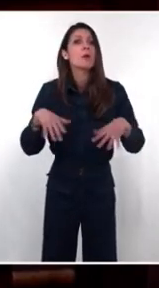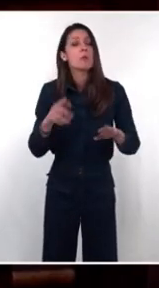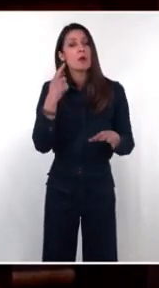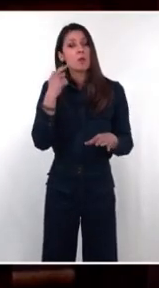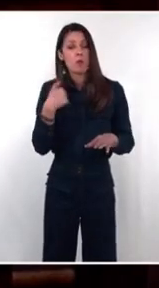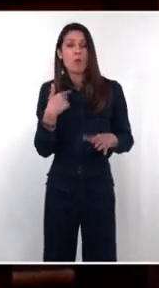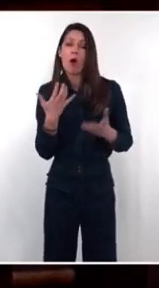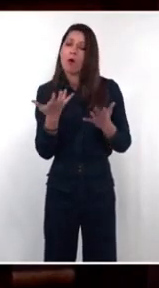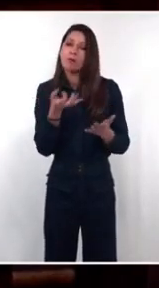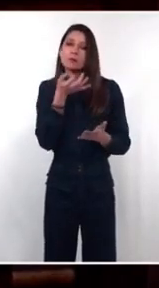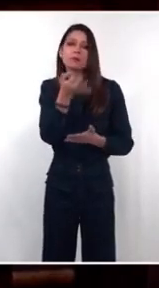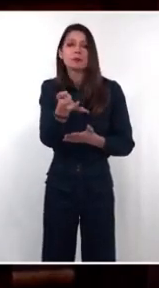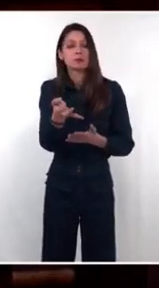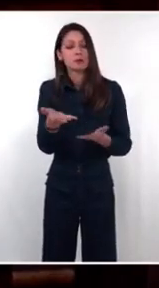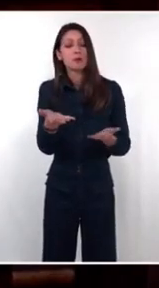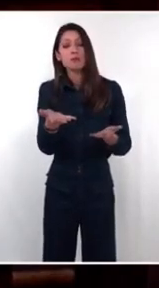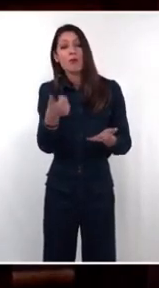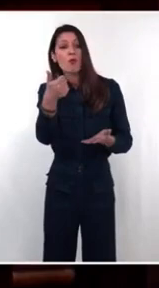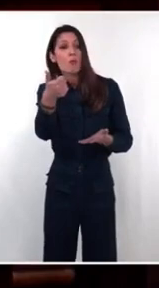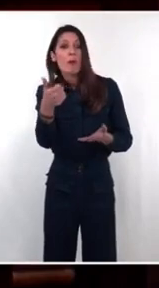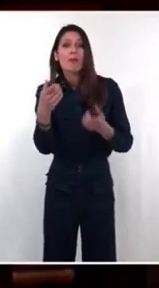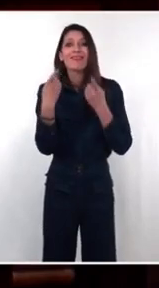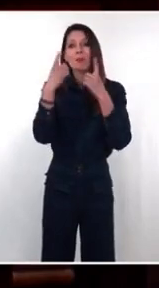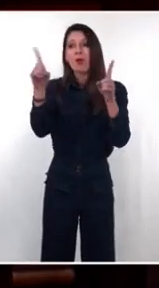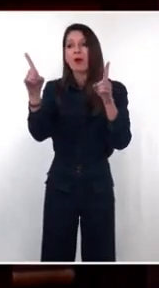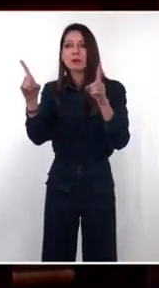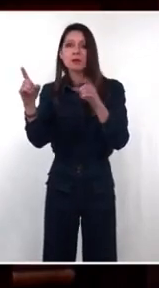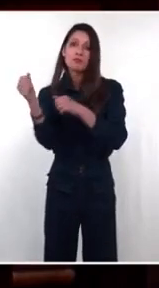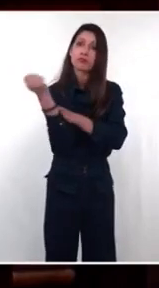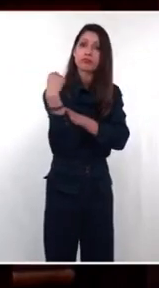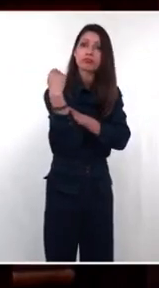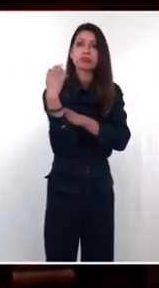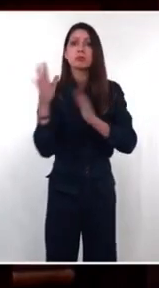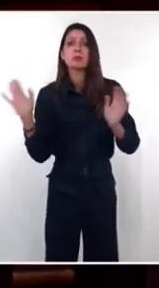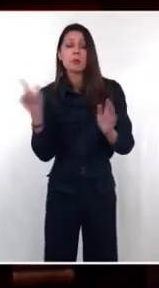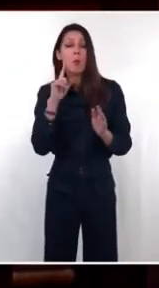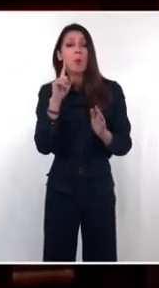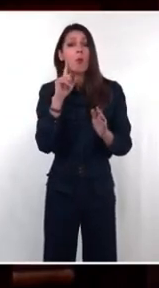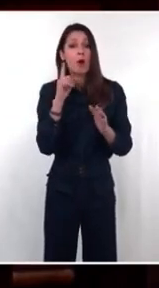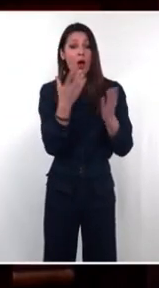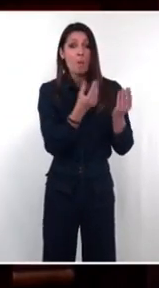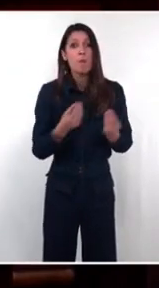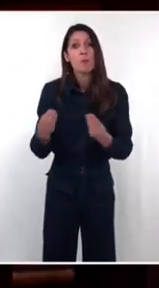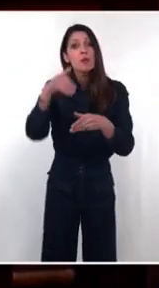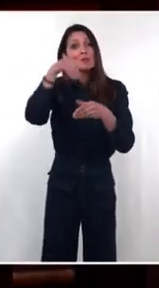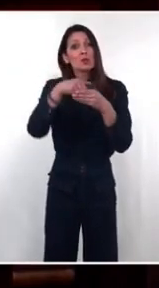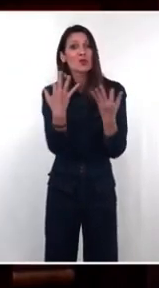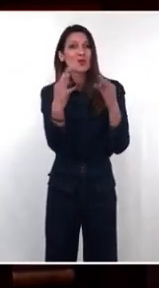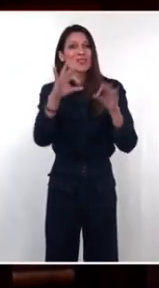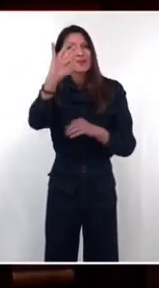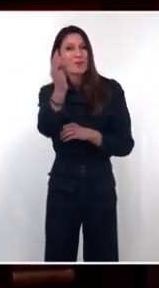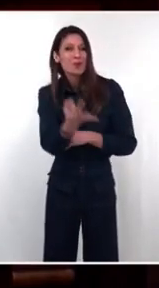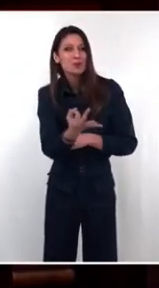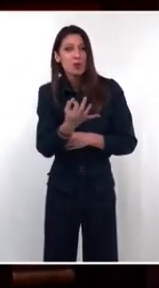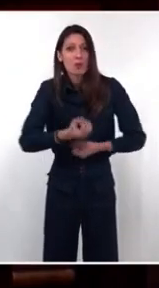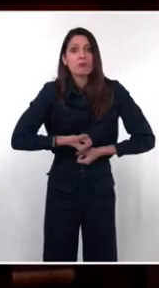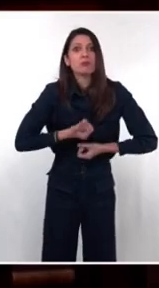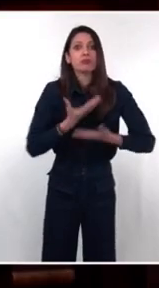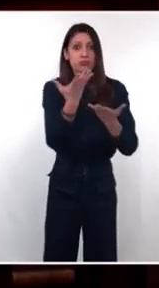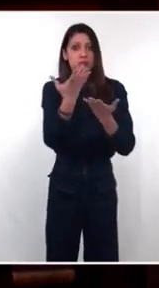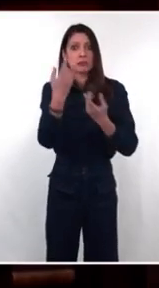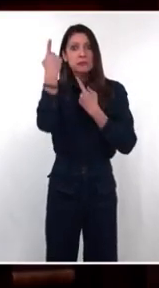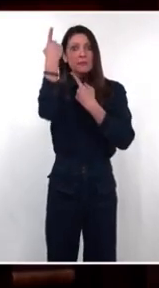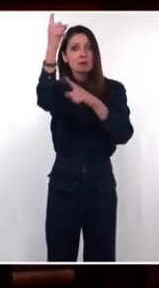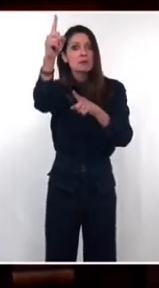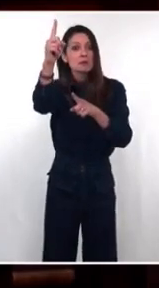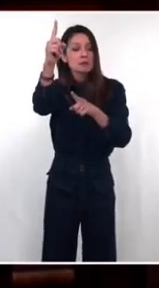pointer ce que j'appelle un déni de démocratie, parce que quand presque 10% d'une population d'un quartier s'exprime,